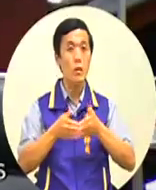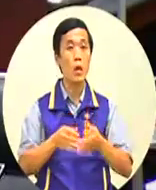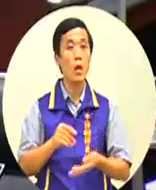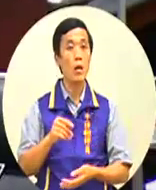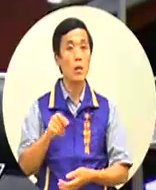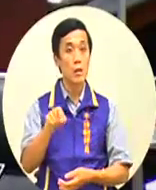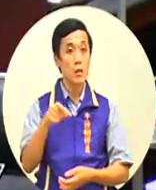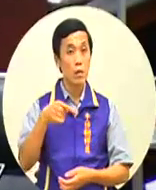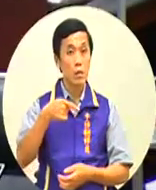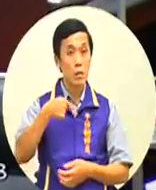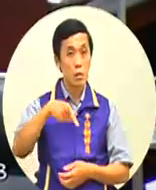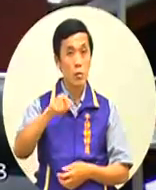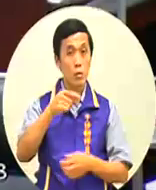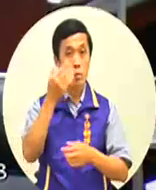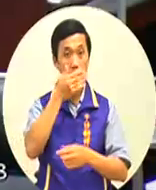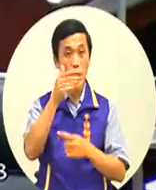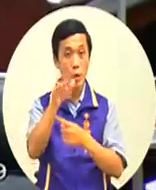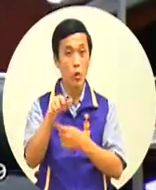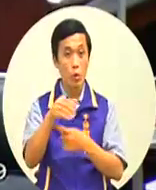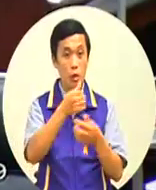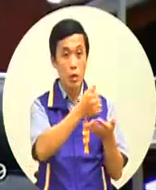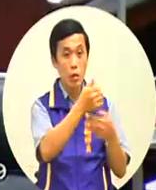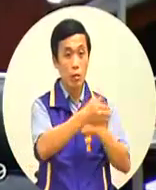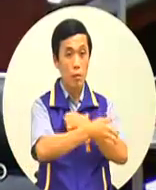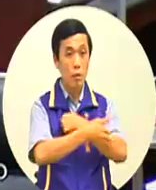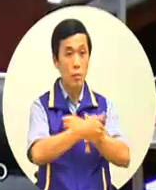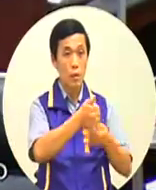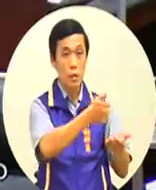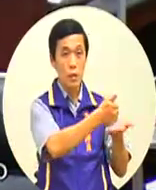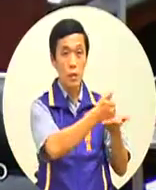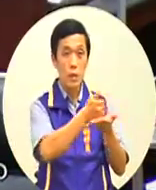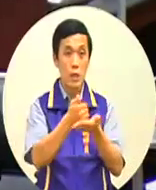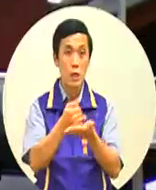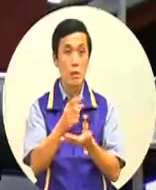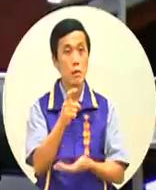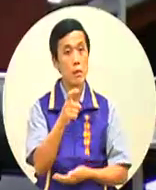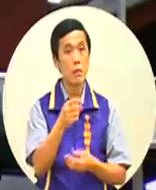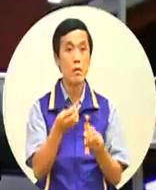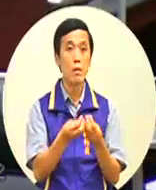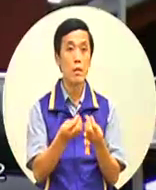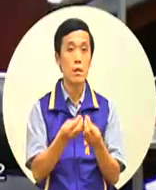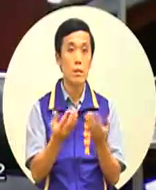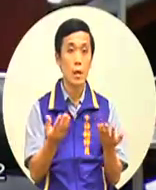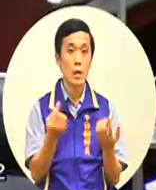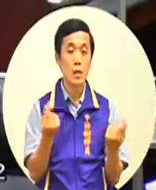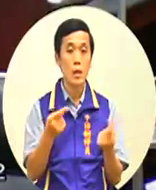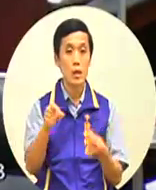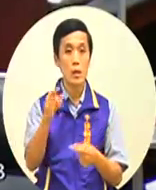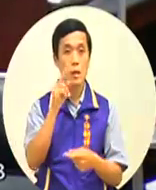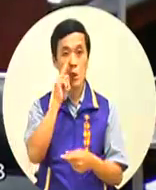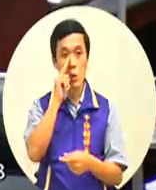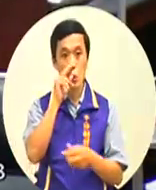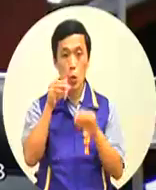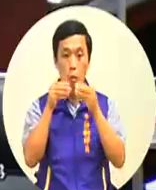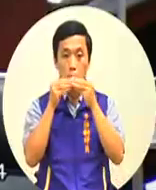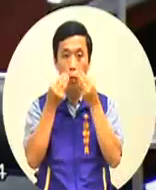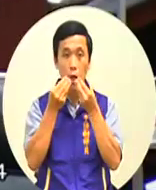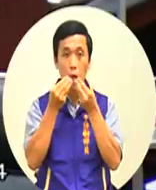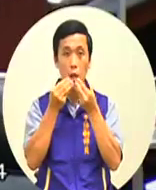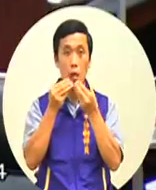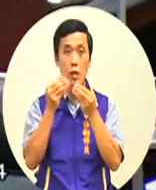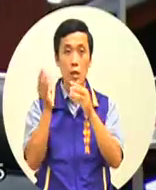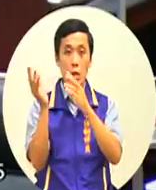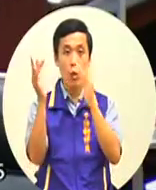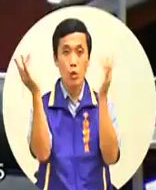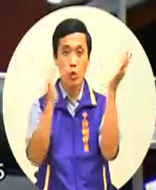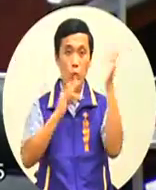当美容，事实请无人，爱要安怎？就是我所讲的奶汁，规区拢芳的，但